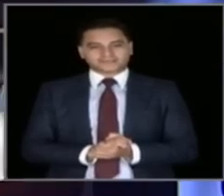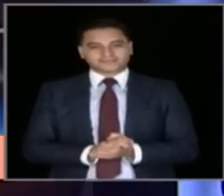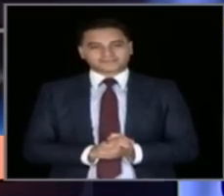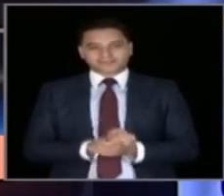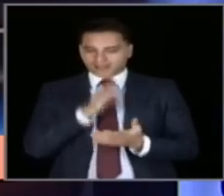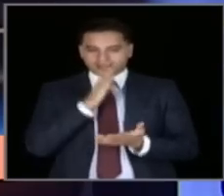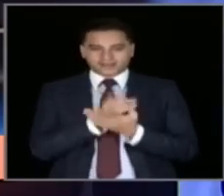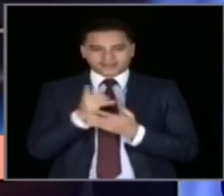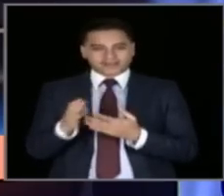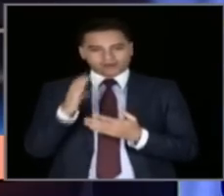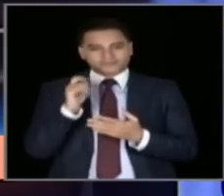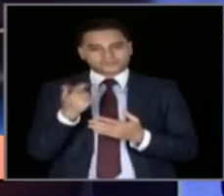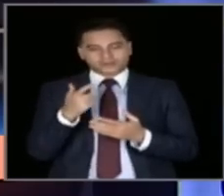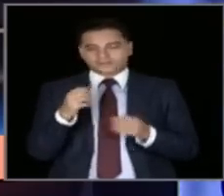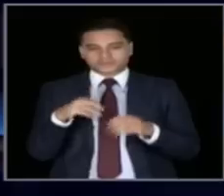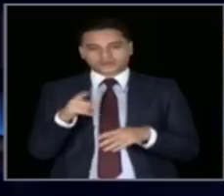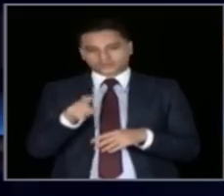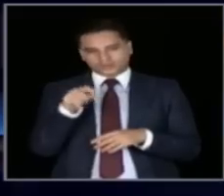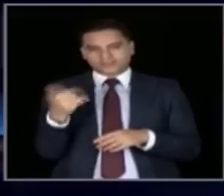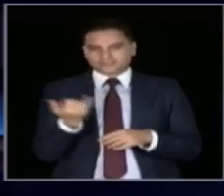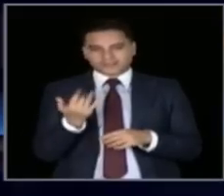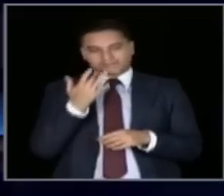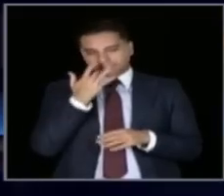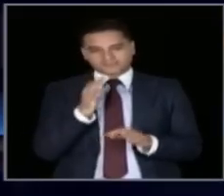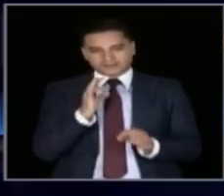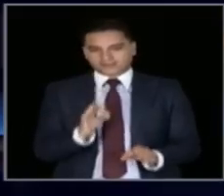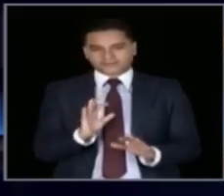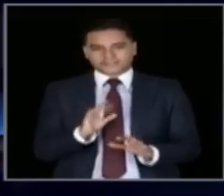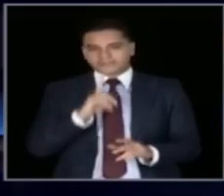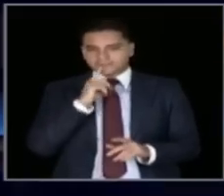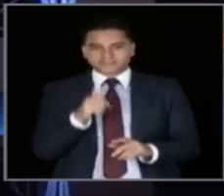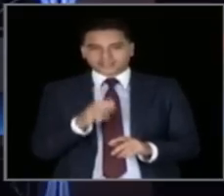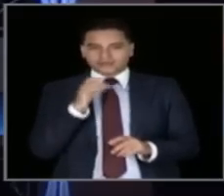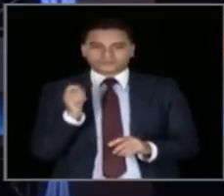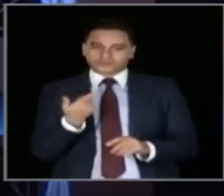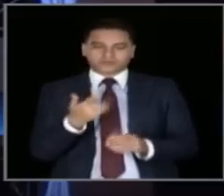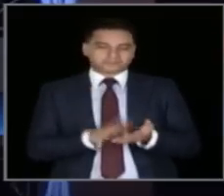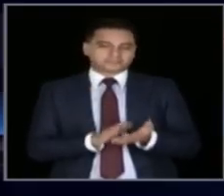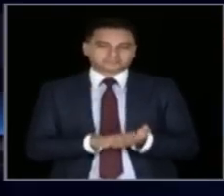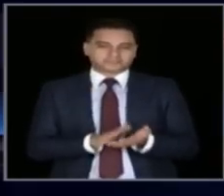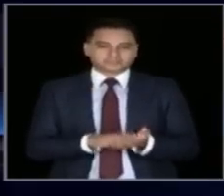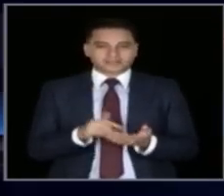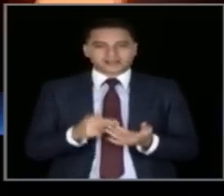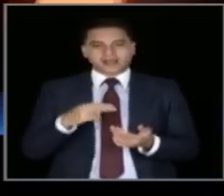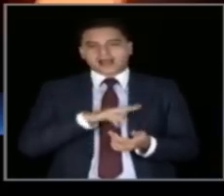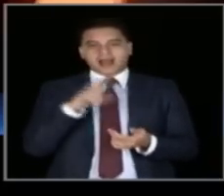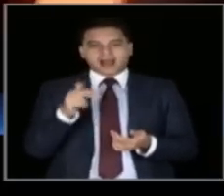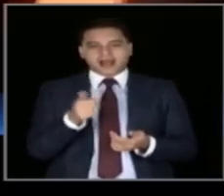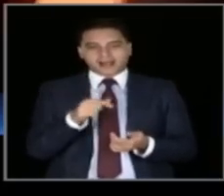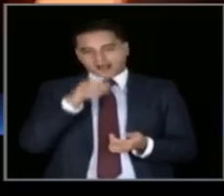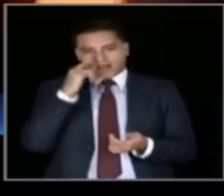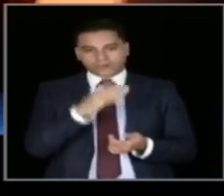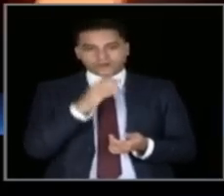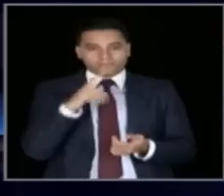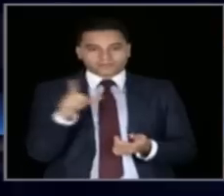لا برافو عليك انك جاوبتها بسرعه. الحقيقه هو سؤال سهل ولكن ما يجاوبش بالسرعه دي. علاء عبد القوي أيوة. لو